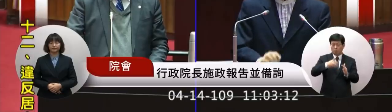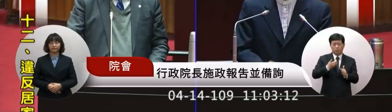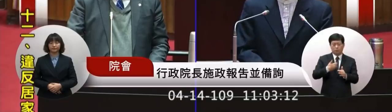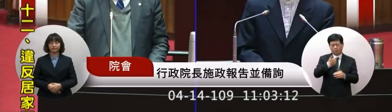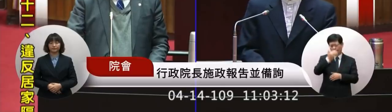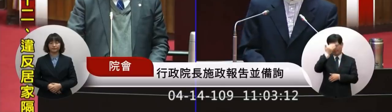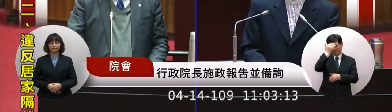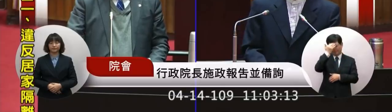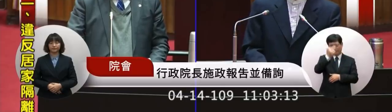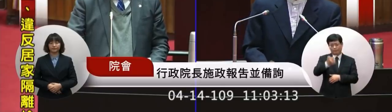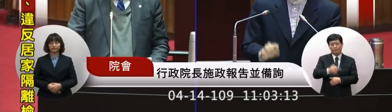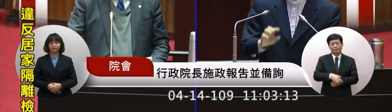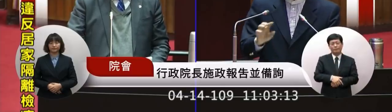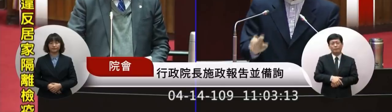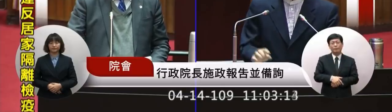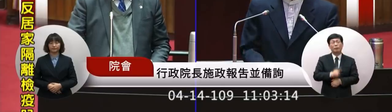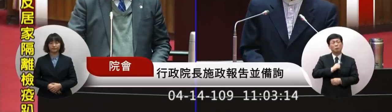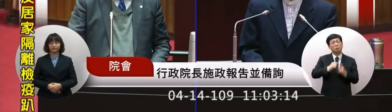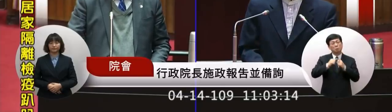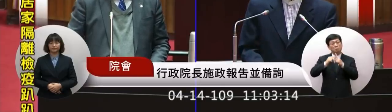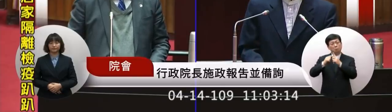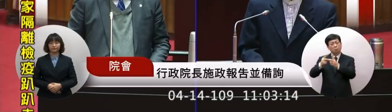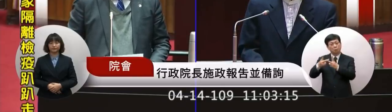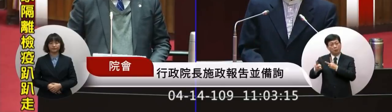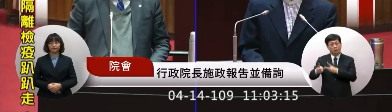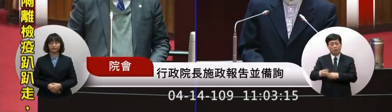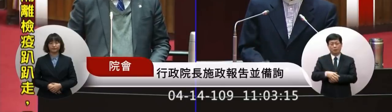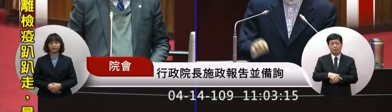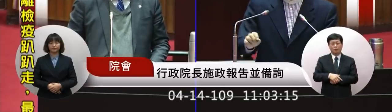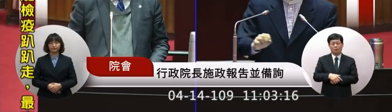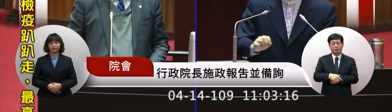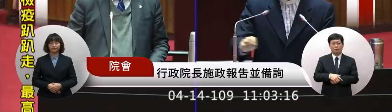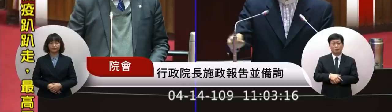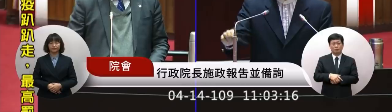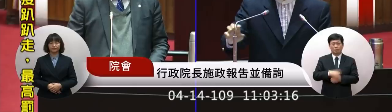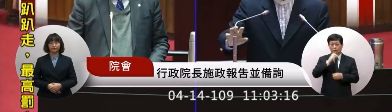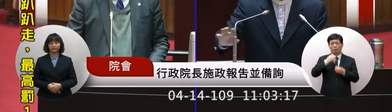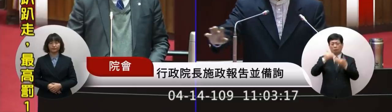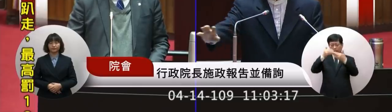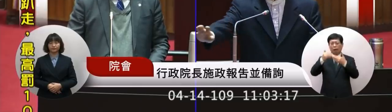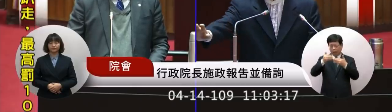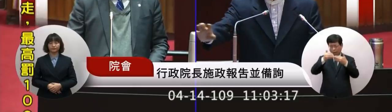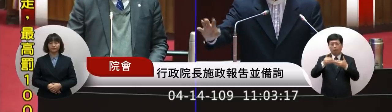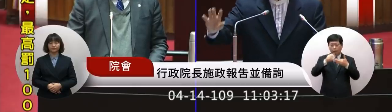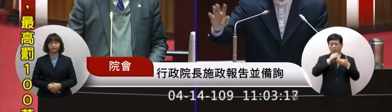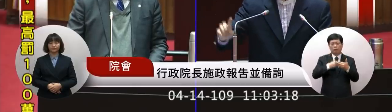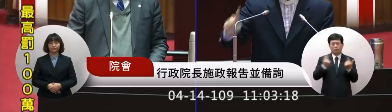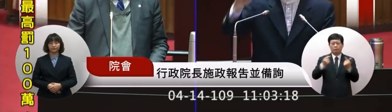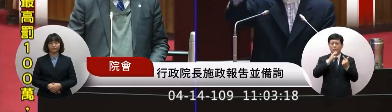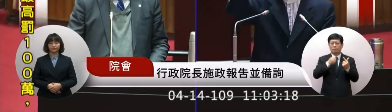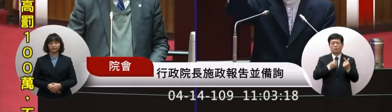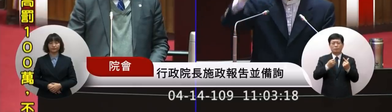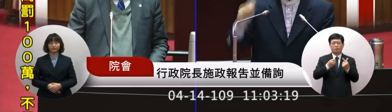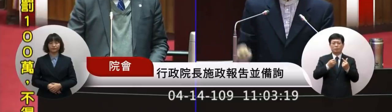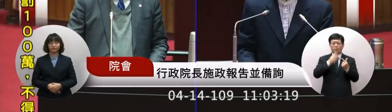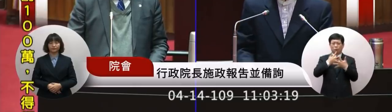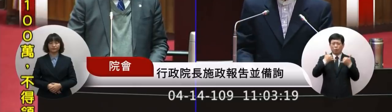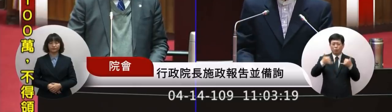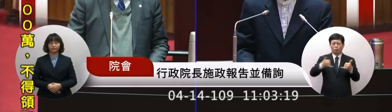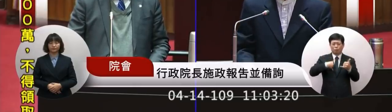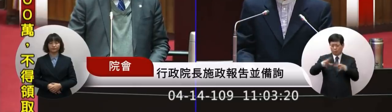真麻烦的，我去寄哦，啊，确定一堆安尼官贸网路的啊，不一天